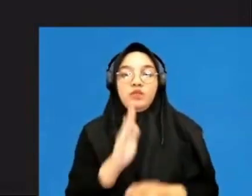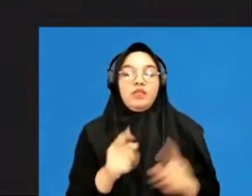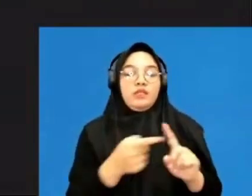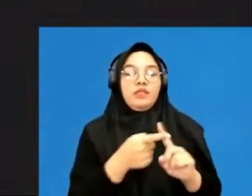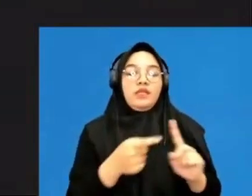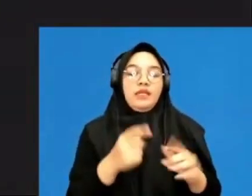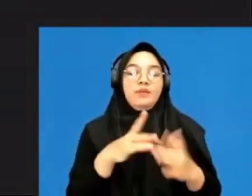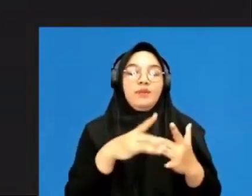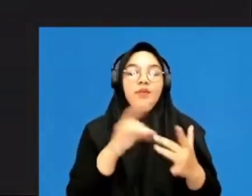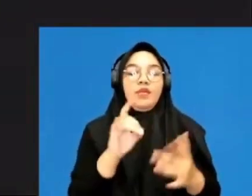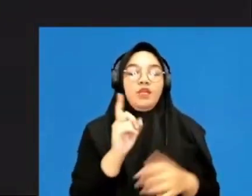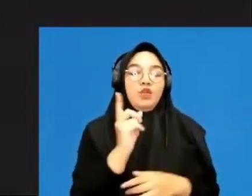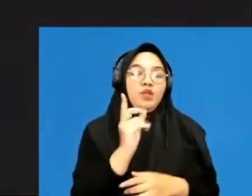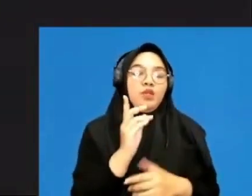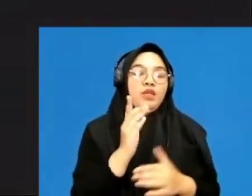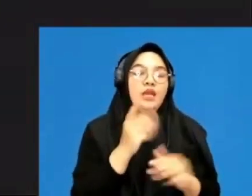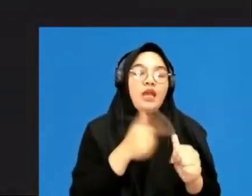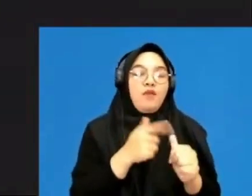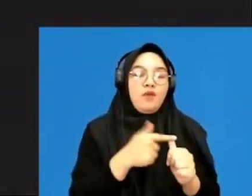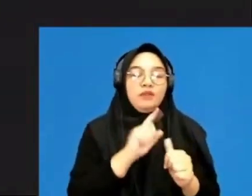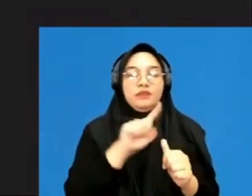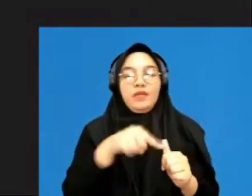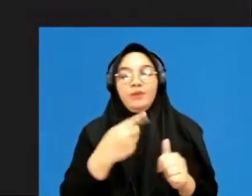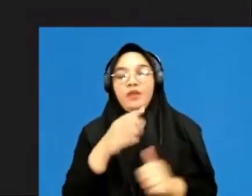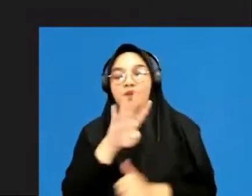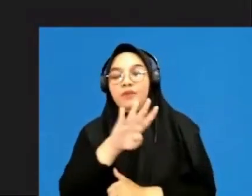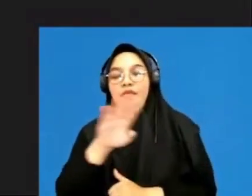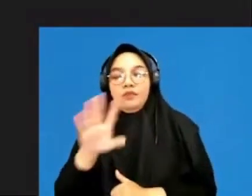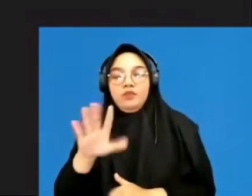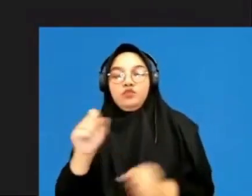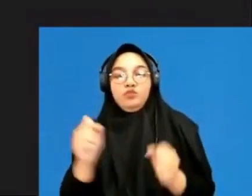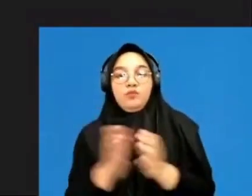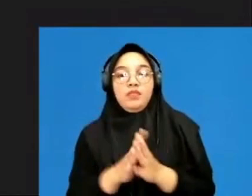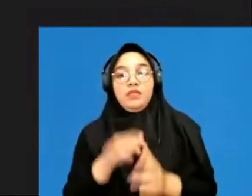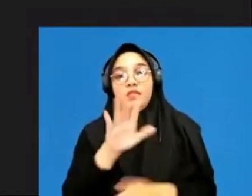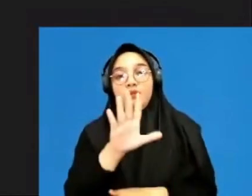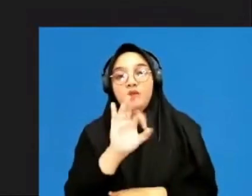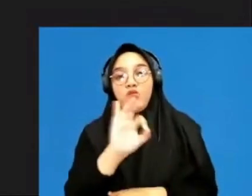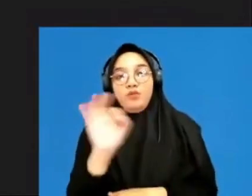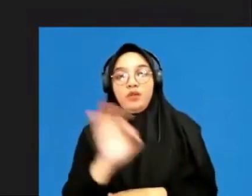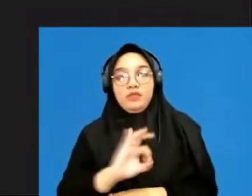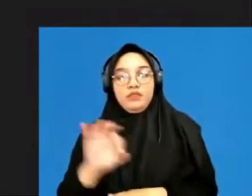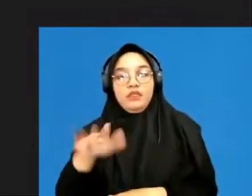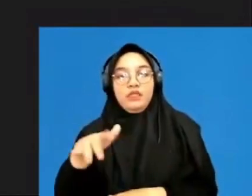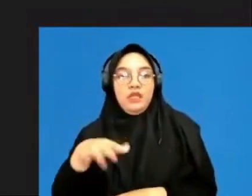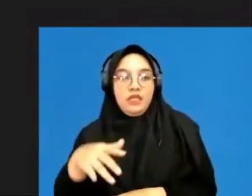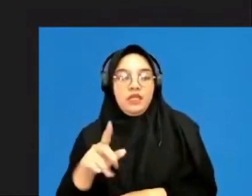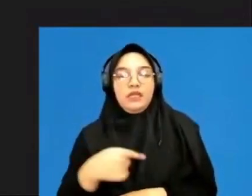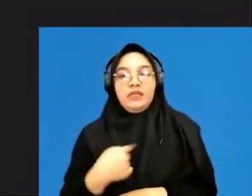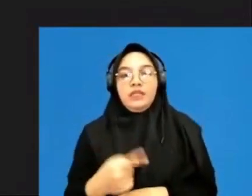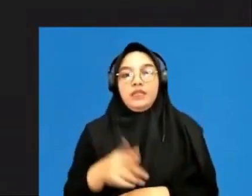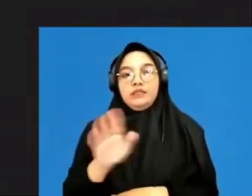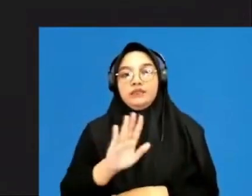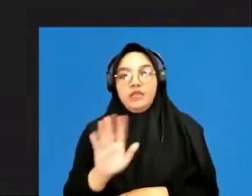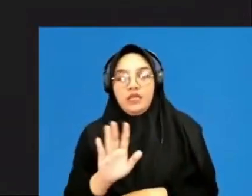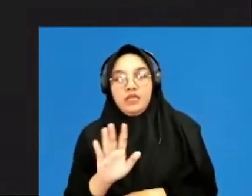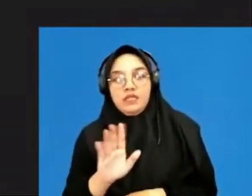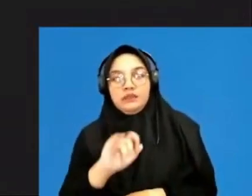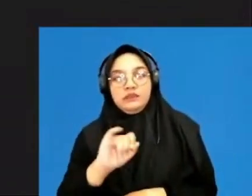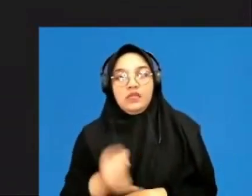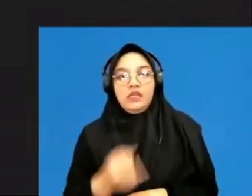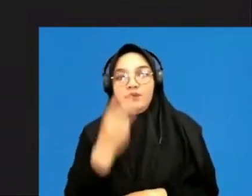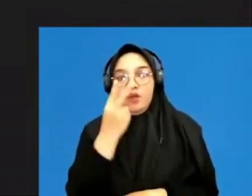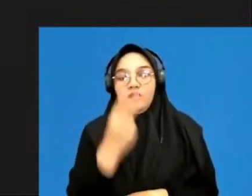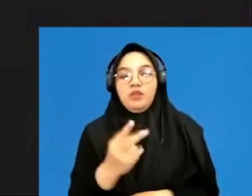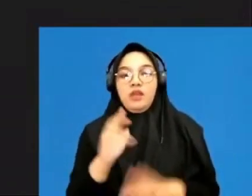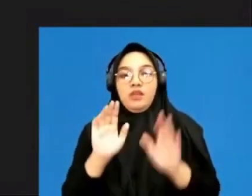pemula sampai sekitar 445 tahun itu berjumlah 5 sekitar 50% tentunya kita juga jangan hanya menjadi penonton